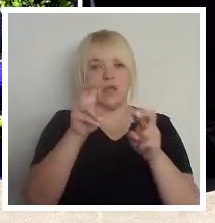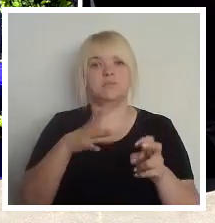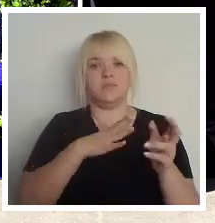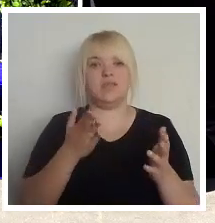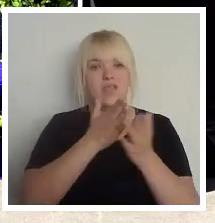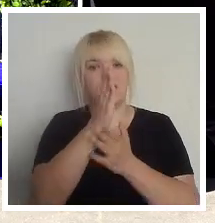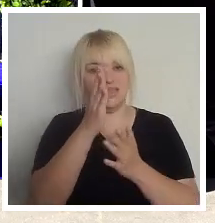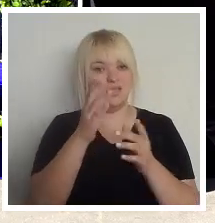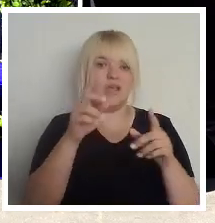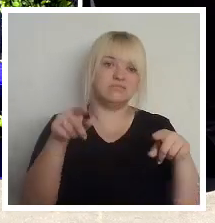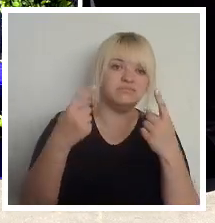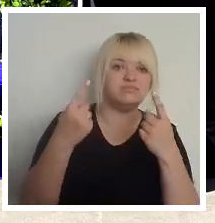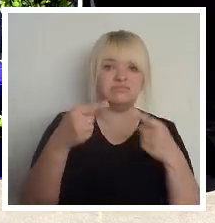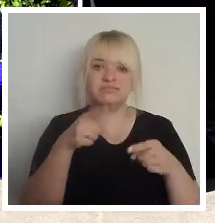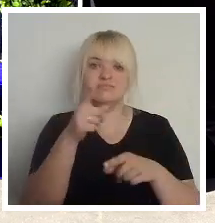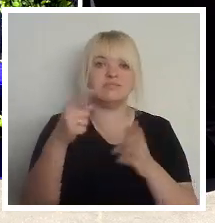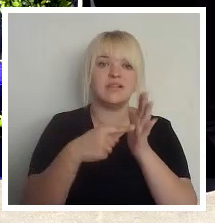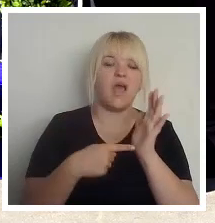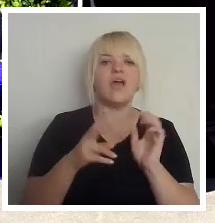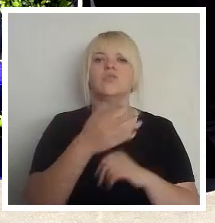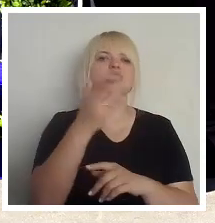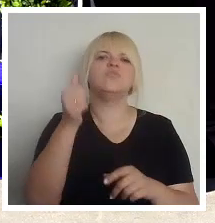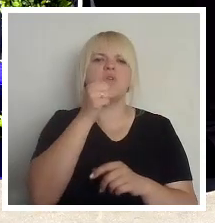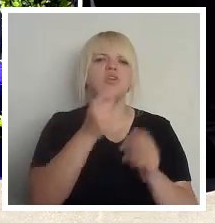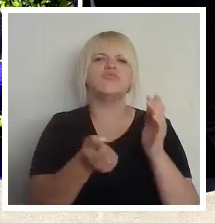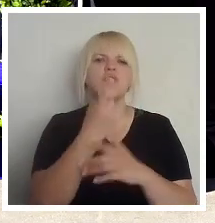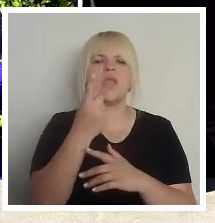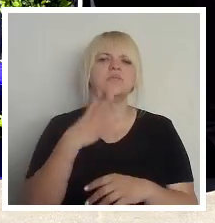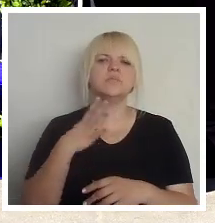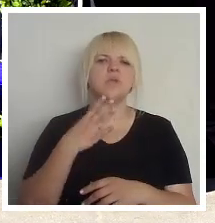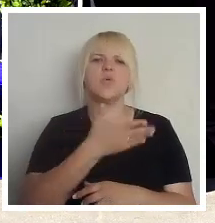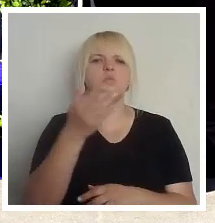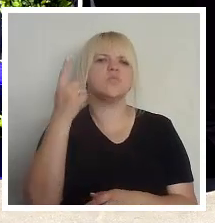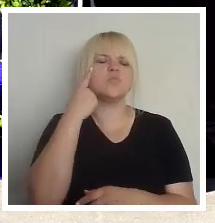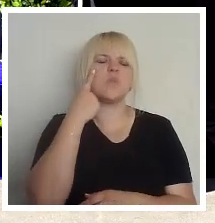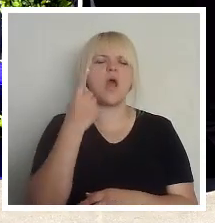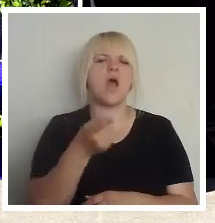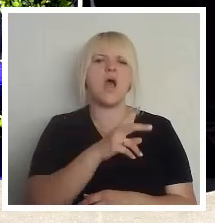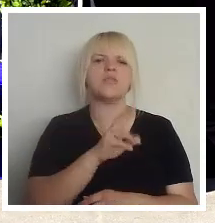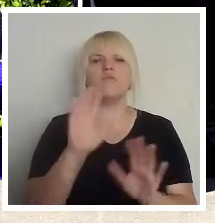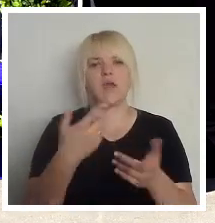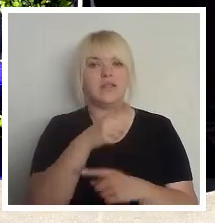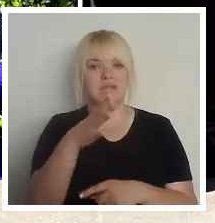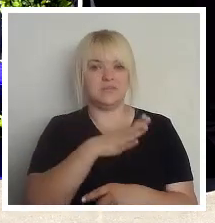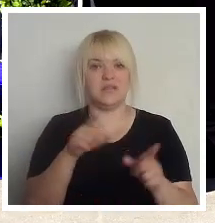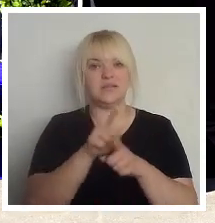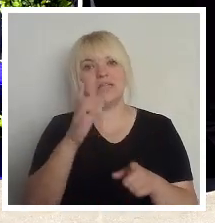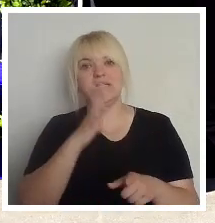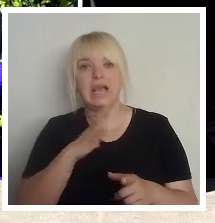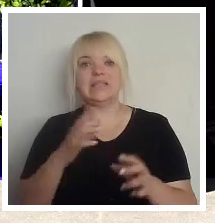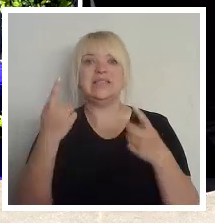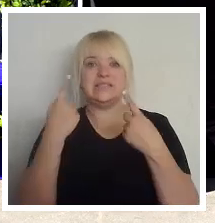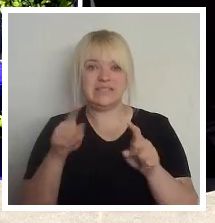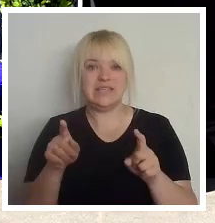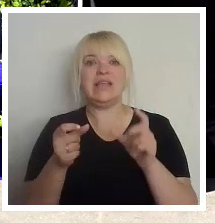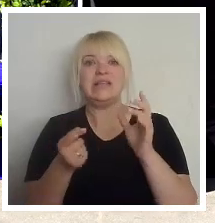nu, kas ir tas biežākais iemesls jūsuprāt, un vai tas ir tāds, nu, es gaidīju kaut ko citu, vai tur